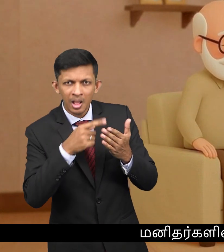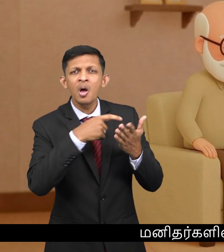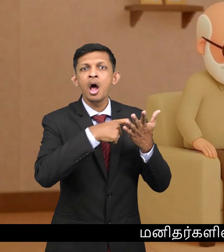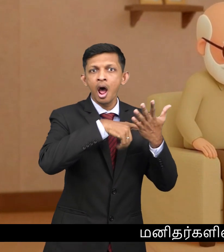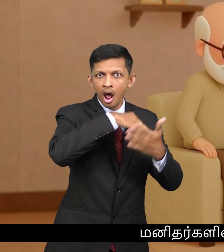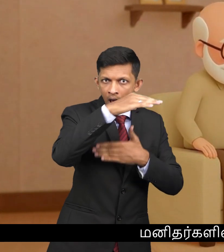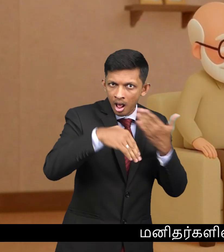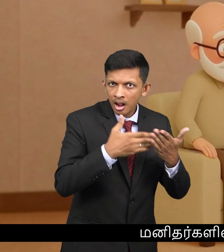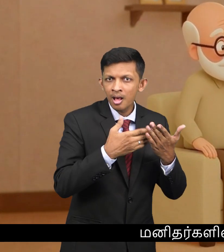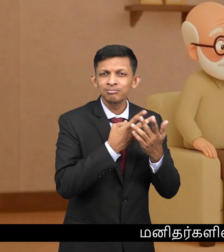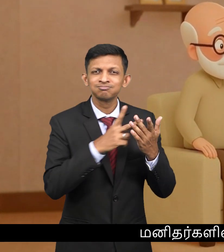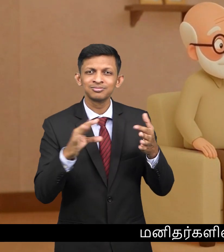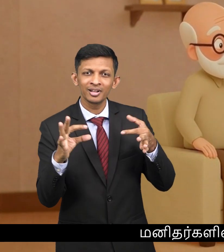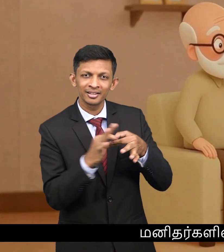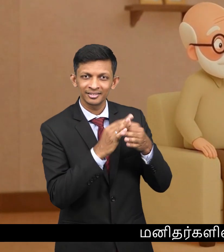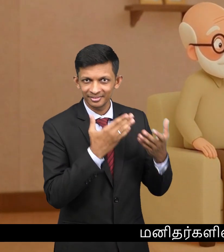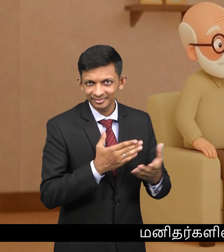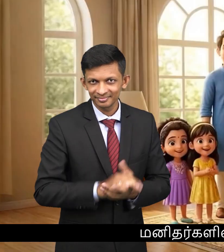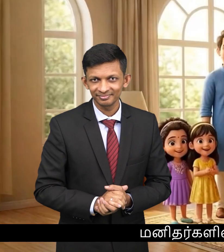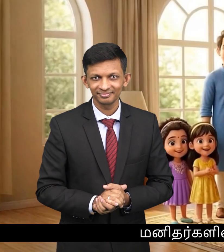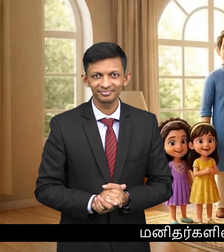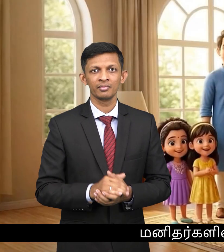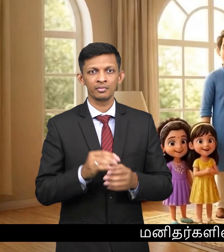குழு என்று கூறினார்.